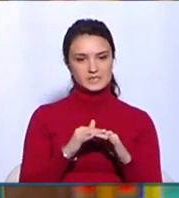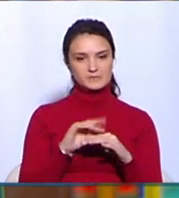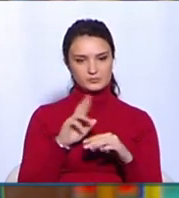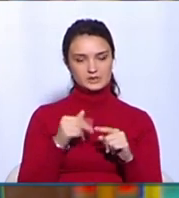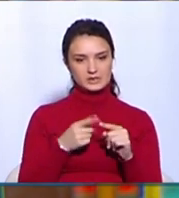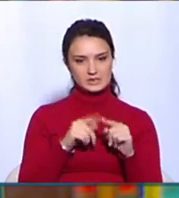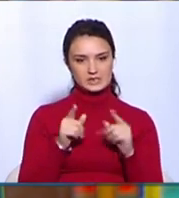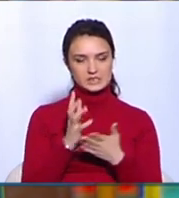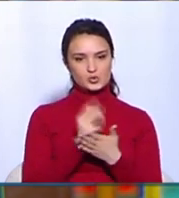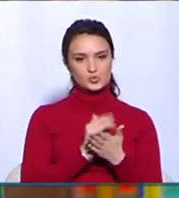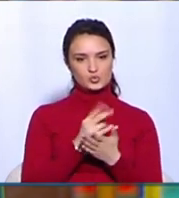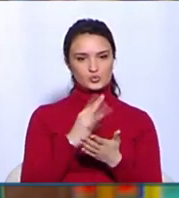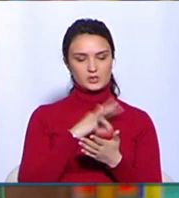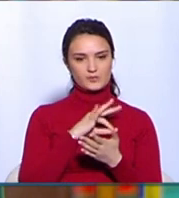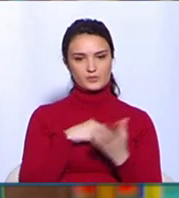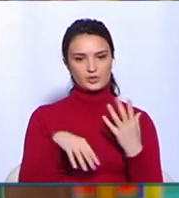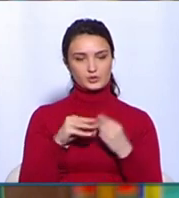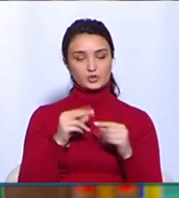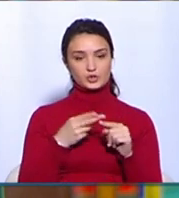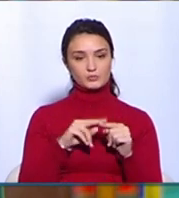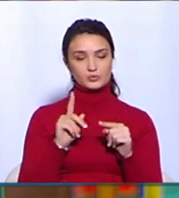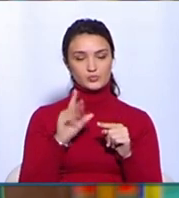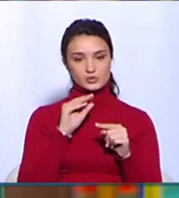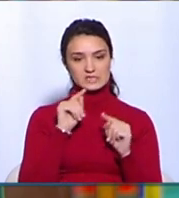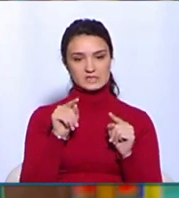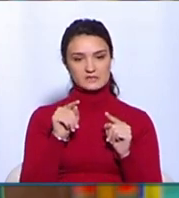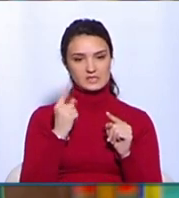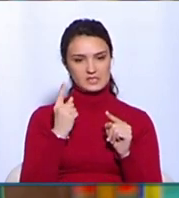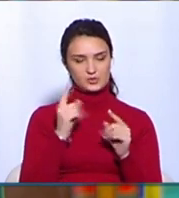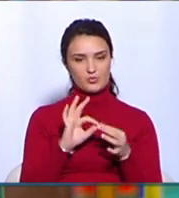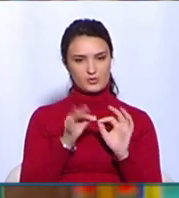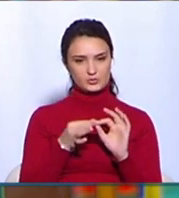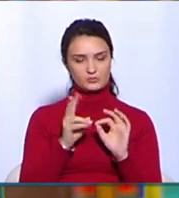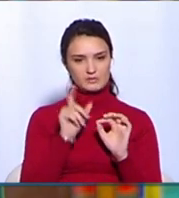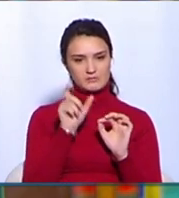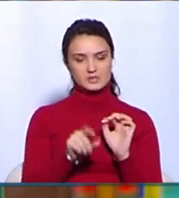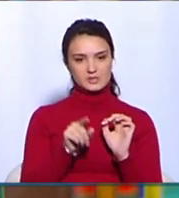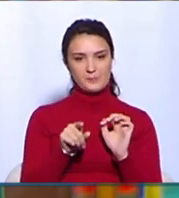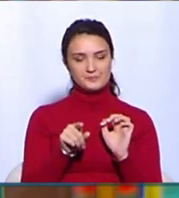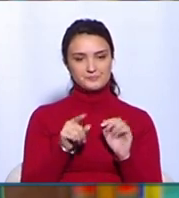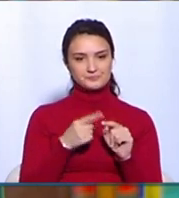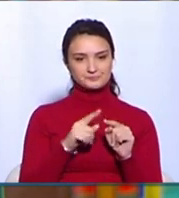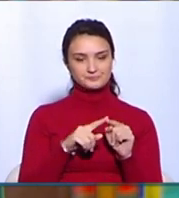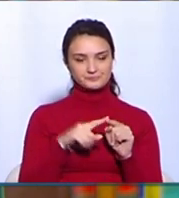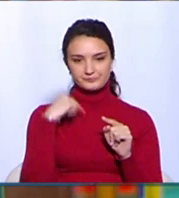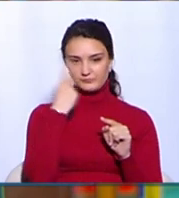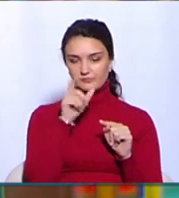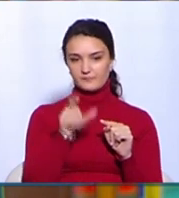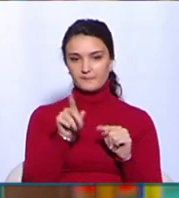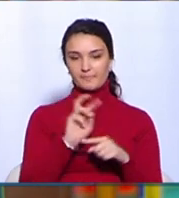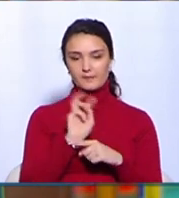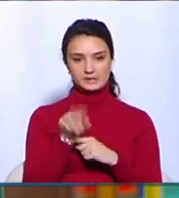და ეს რესურსი გამოიყენეთ, იმიტომ რომ როდესაც თქვენ ერთ კონკრეტულ ვინმე პერსონალიასთან,